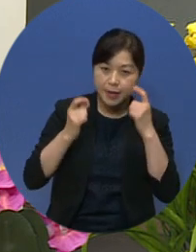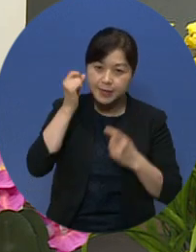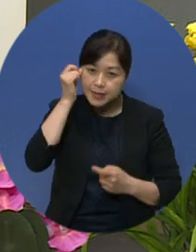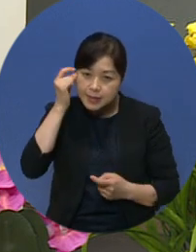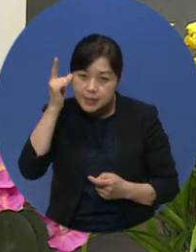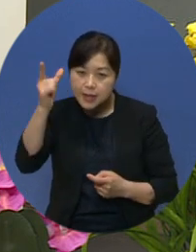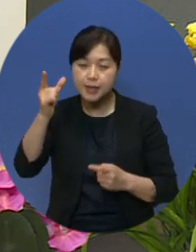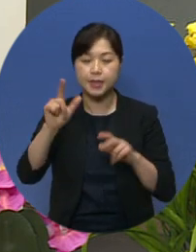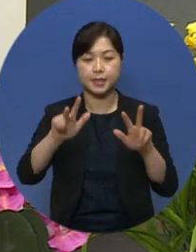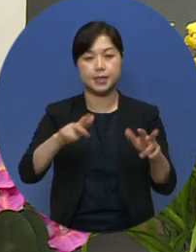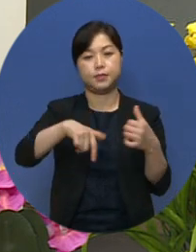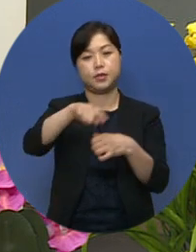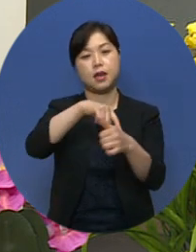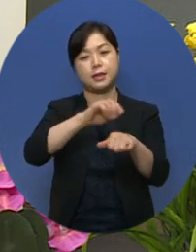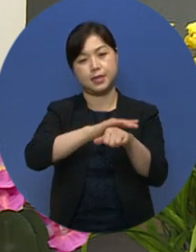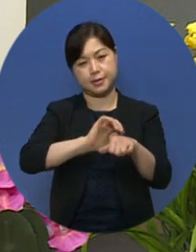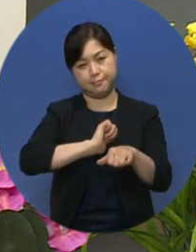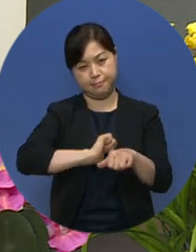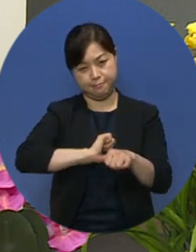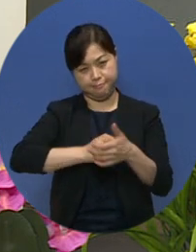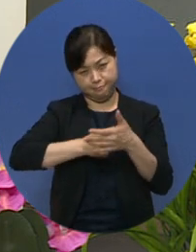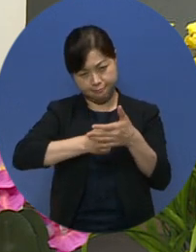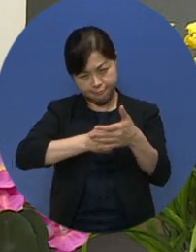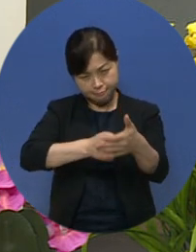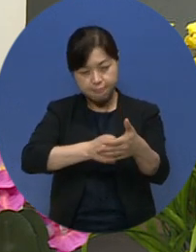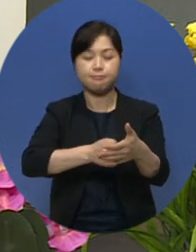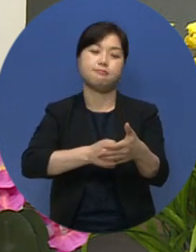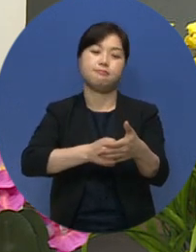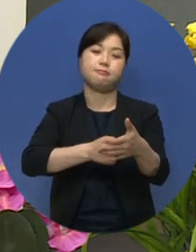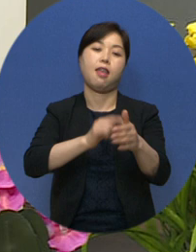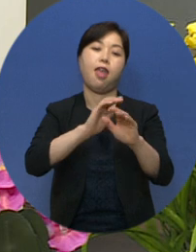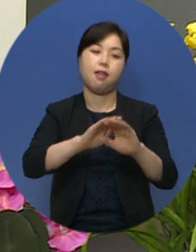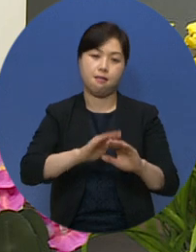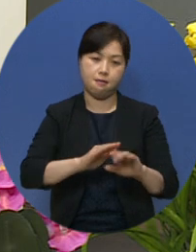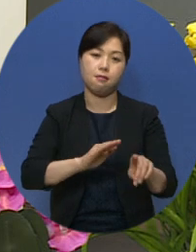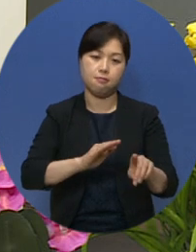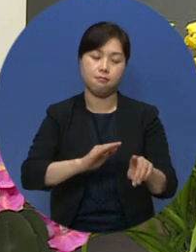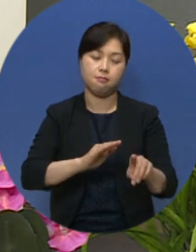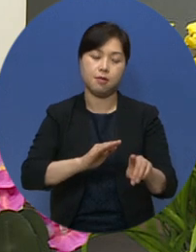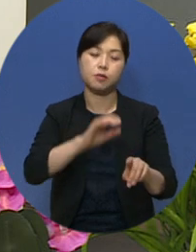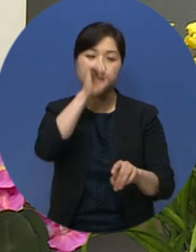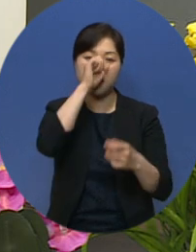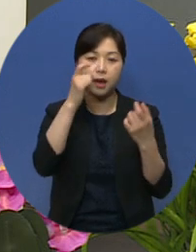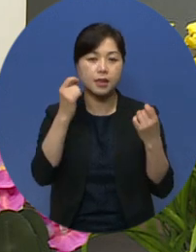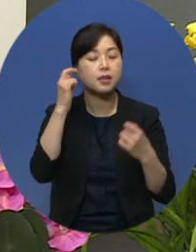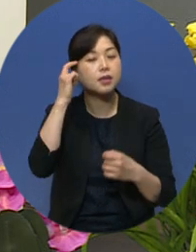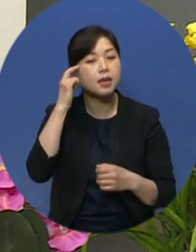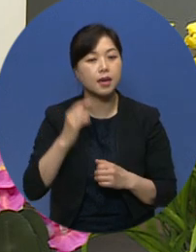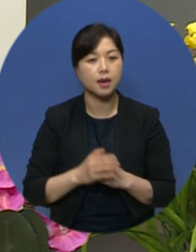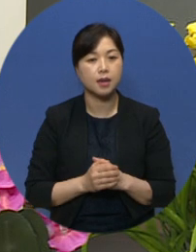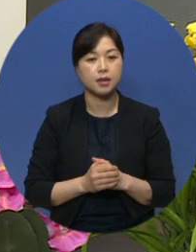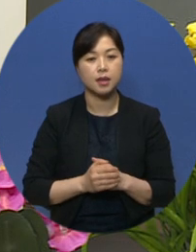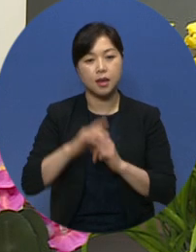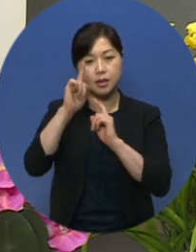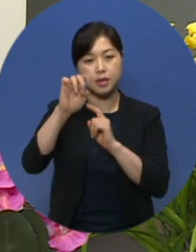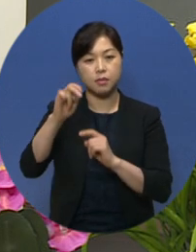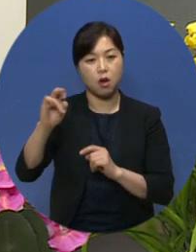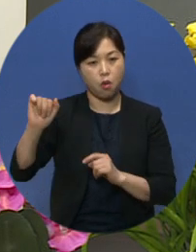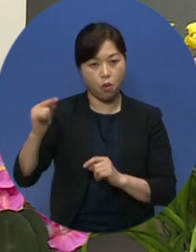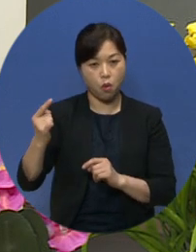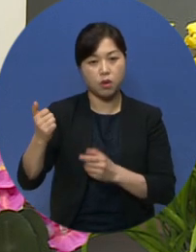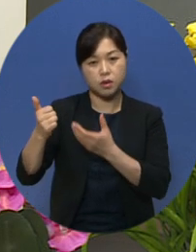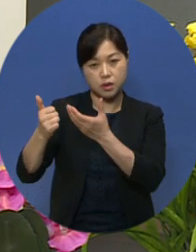타게 나가는 그런 계기가 되었으며 너는 생각 속에 우리 2명 어 회장 께 수도